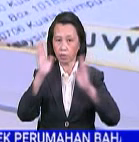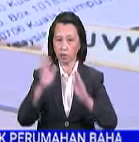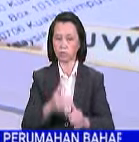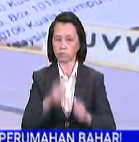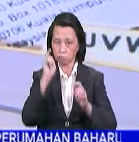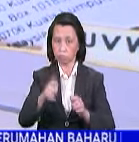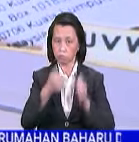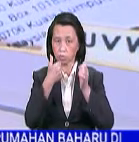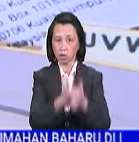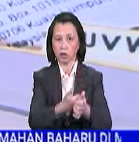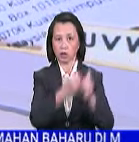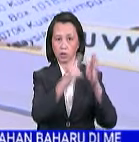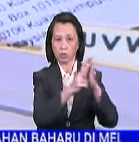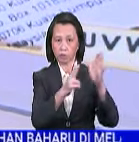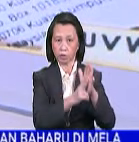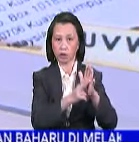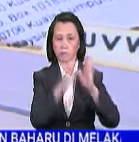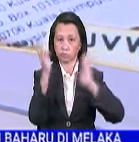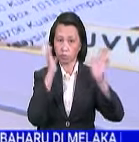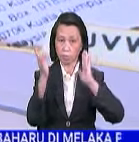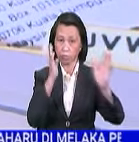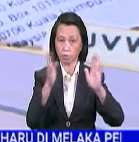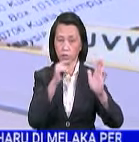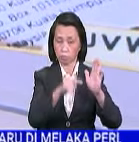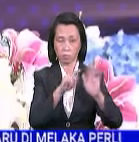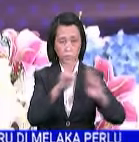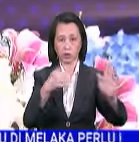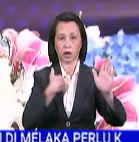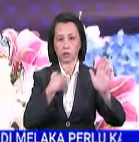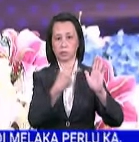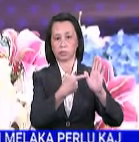tertakluk kepada undang-undang sedia ada.